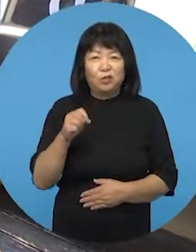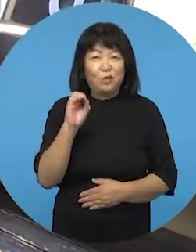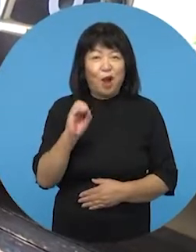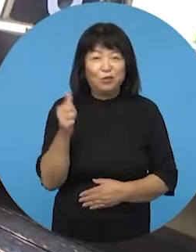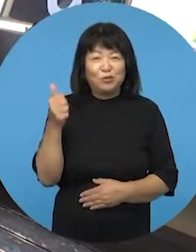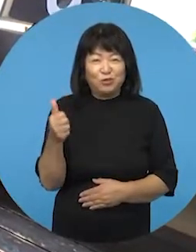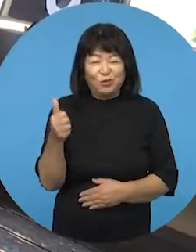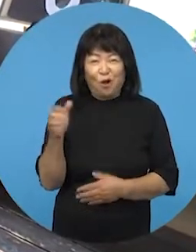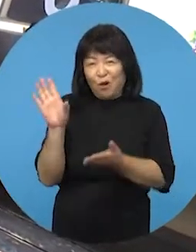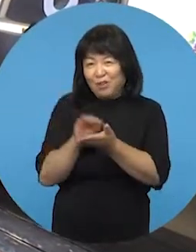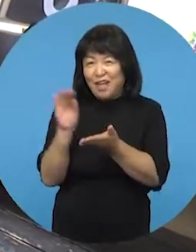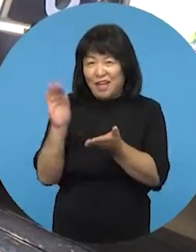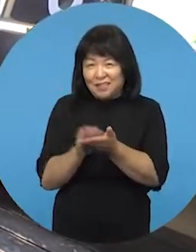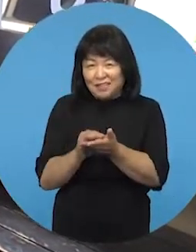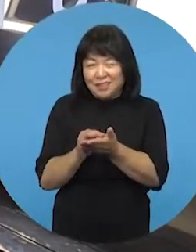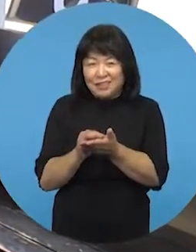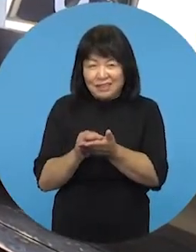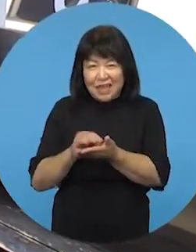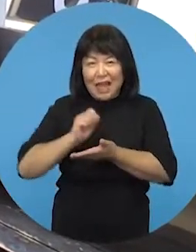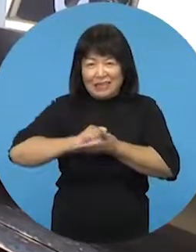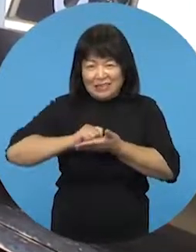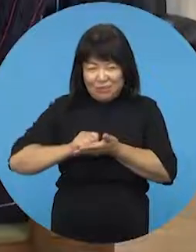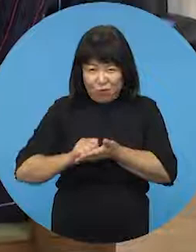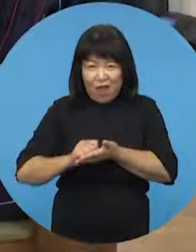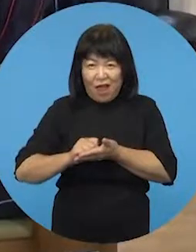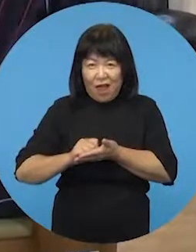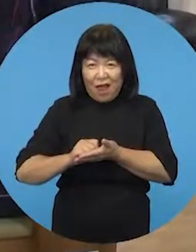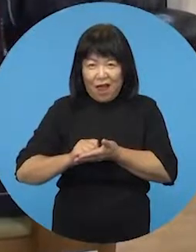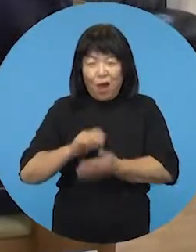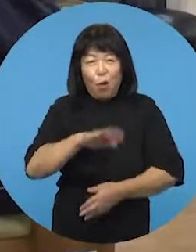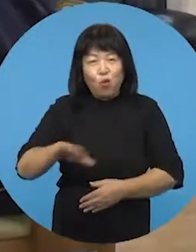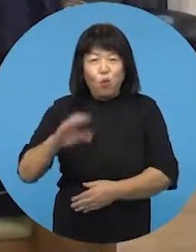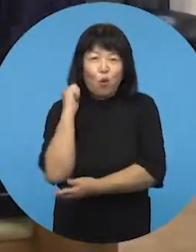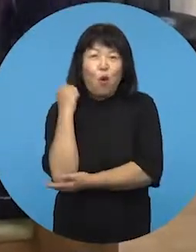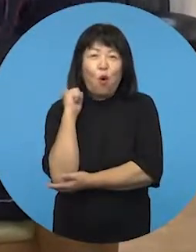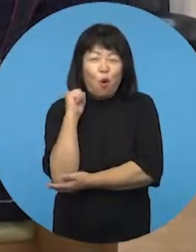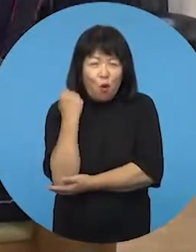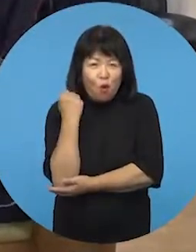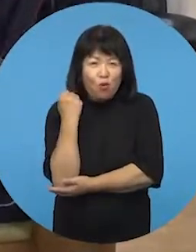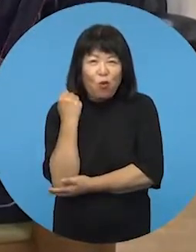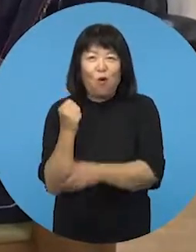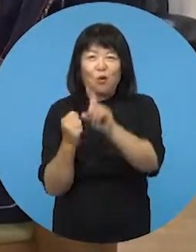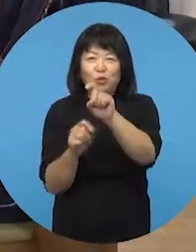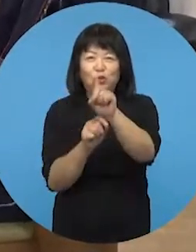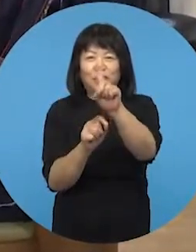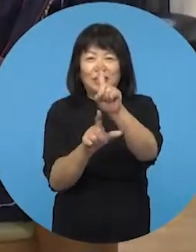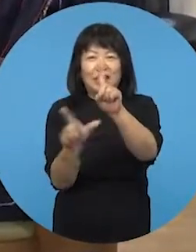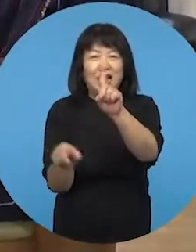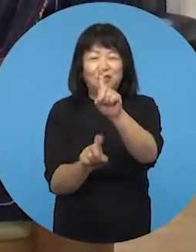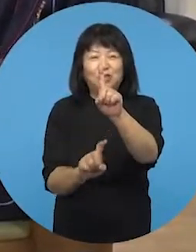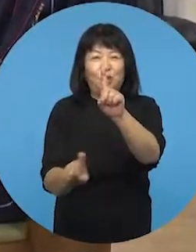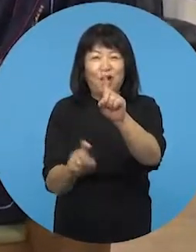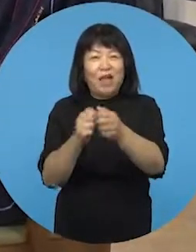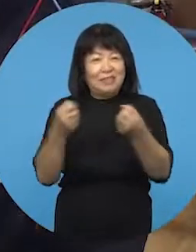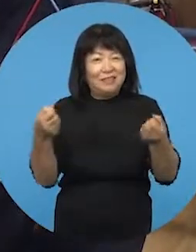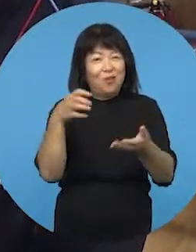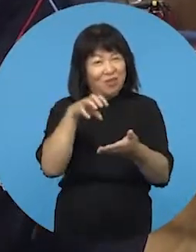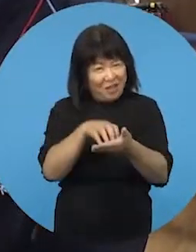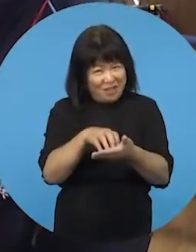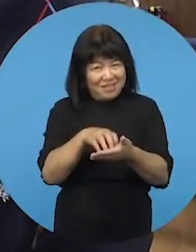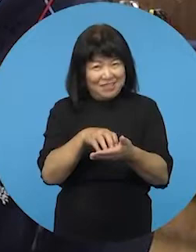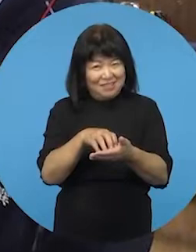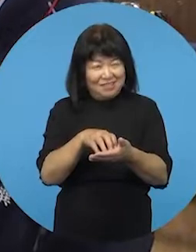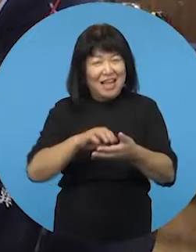熊尾くんが取材した様子をまとめた記事は子ども広報ケアキッコ11月10日号に掲載されます